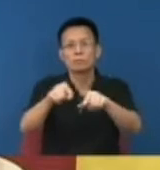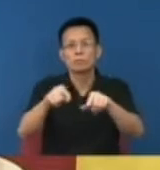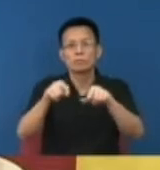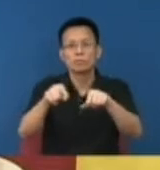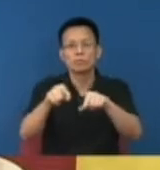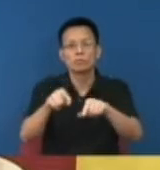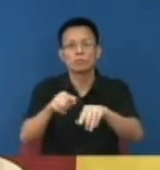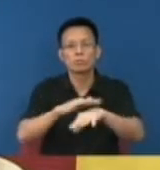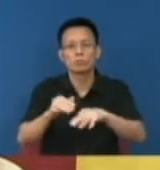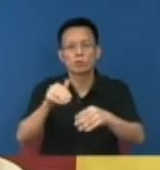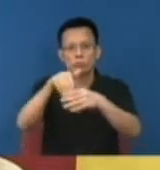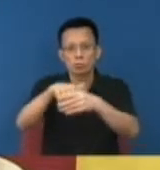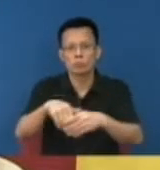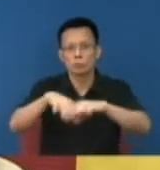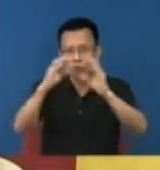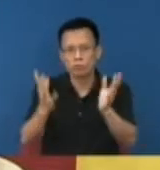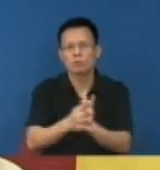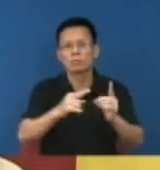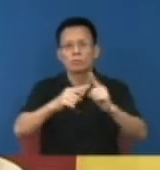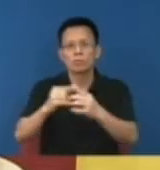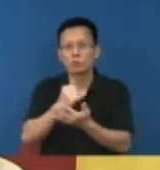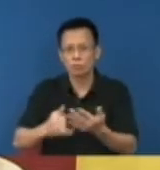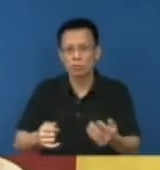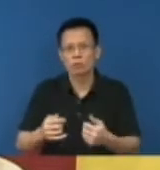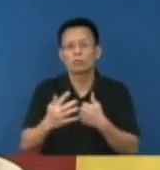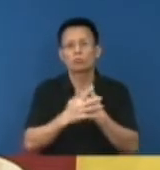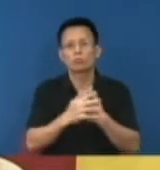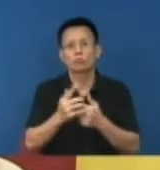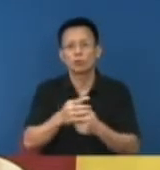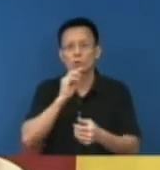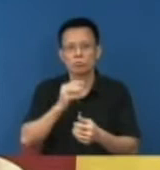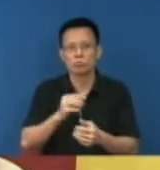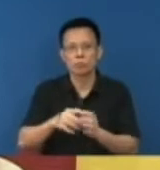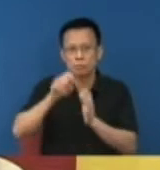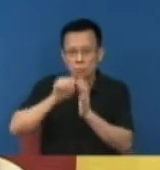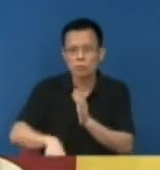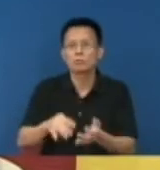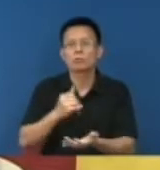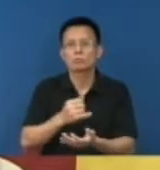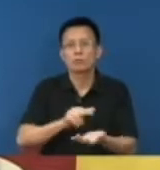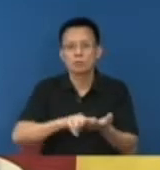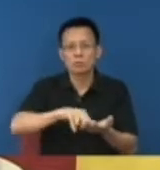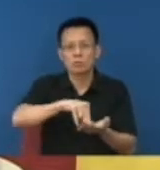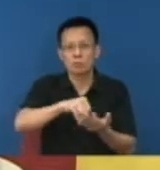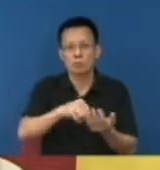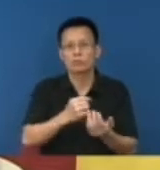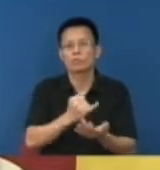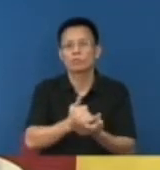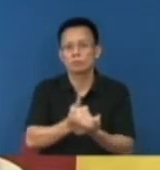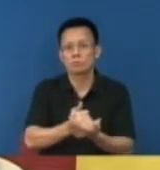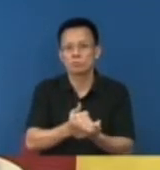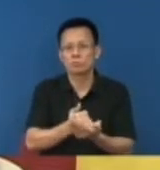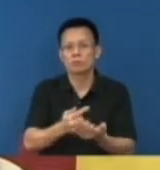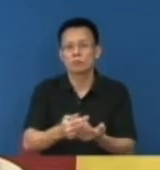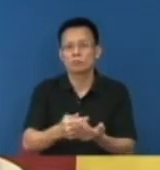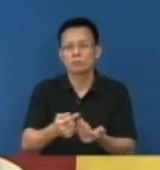休保障啊咁樣嘅時候咧，咁事實上佢如果犧牲咗個位置之後咧，咁實際上面五區公投咧，亦即係或者係一個